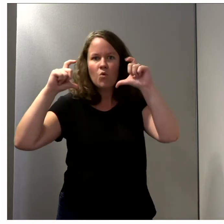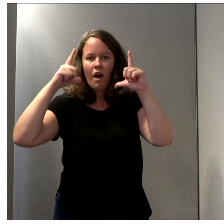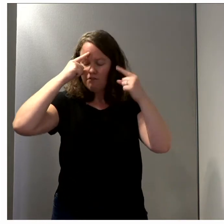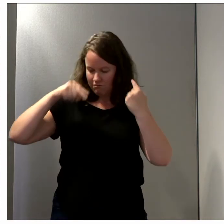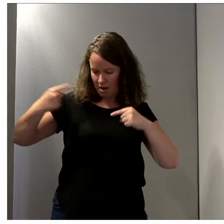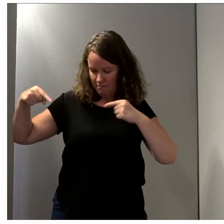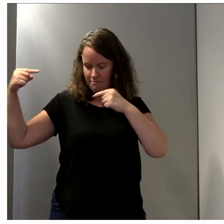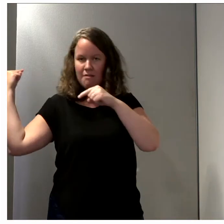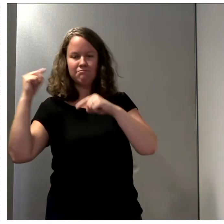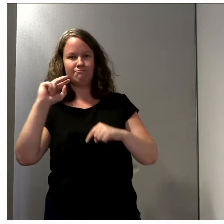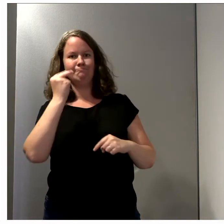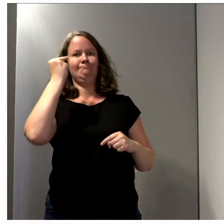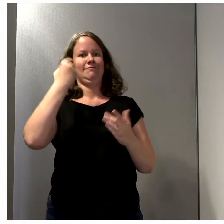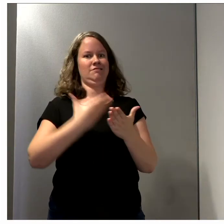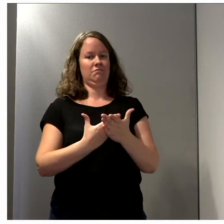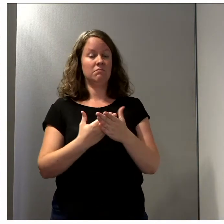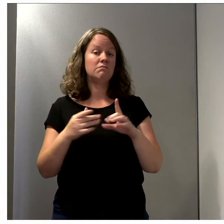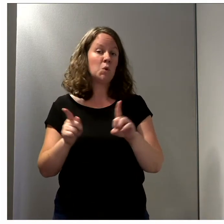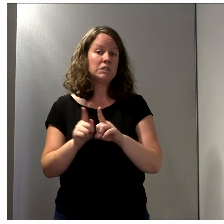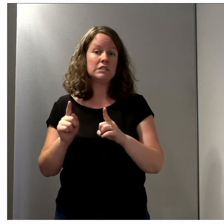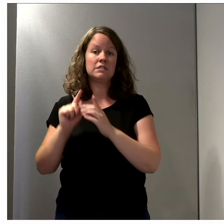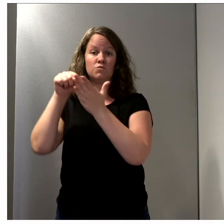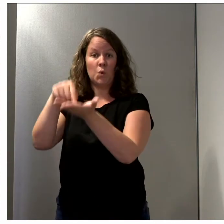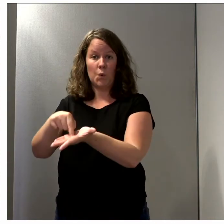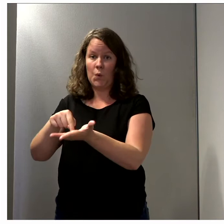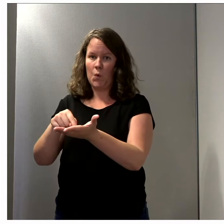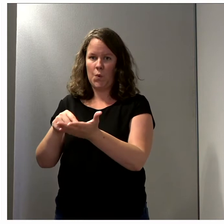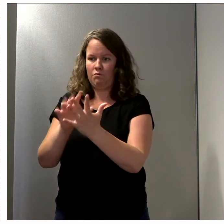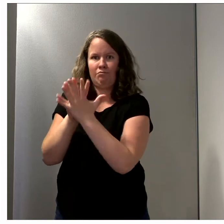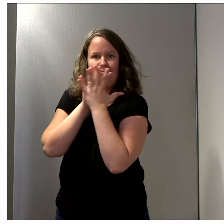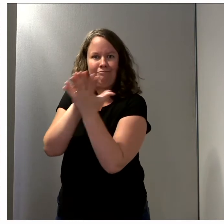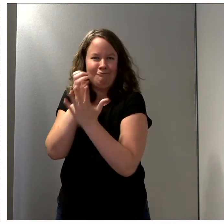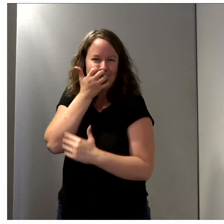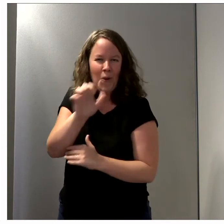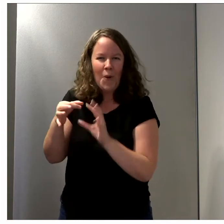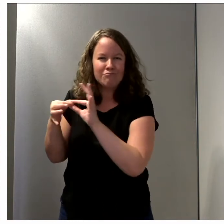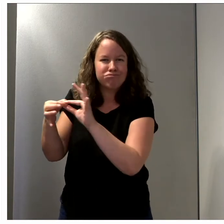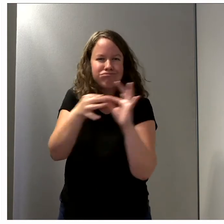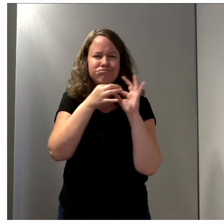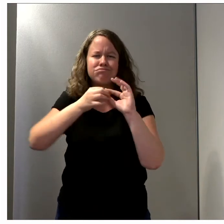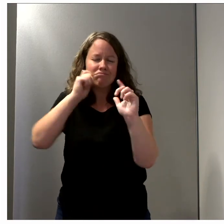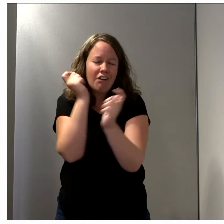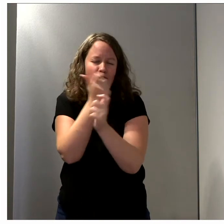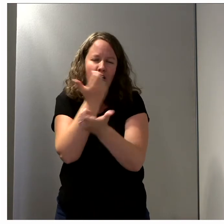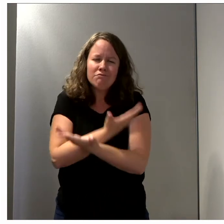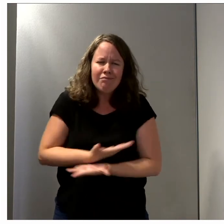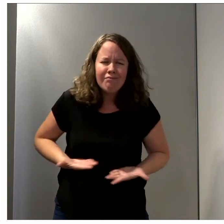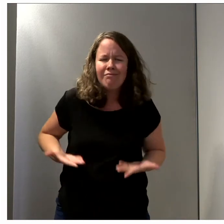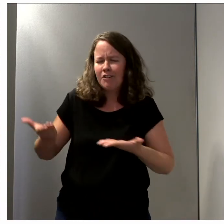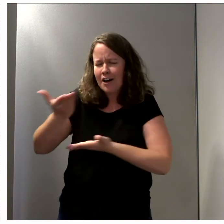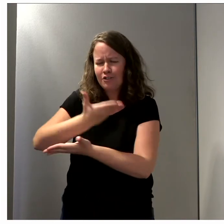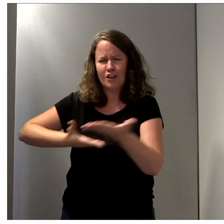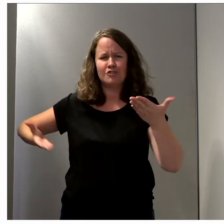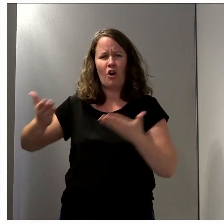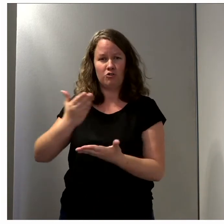puis, c'est avant tout un lieu de retrouvailles, d'échanges et de franche rigolade. Et je vais même vous lire